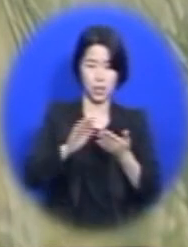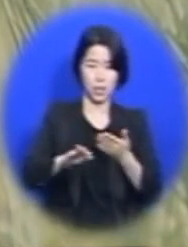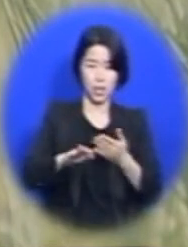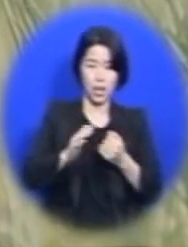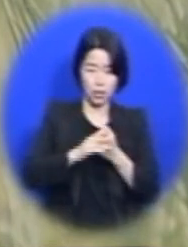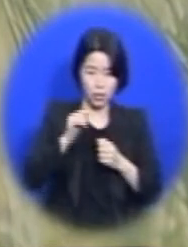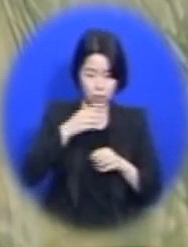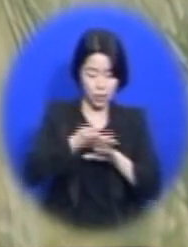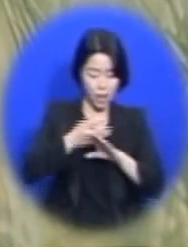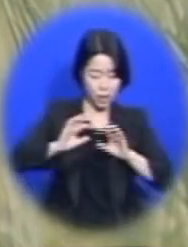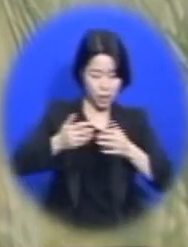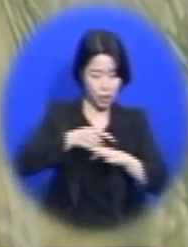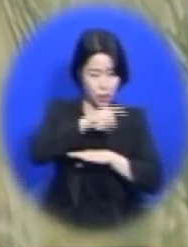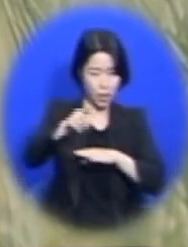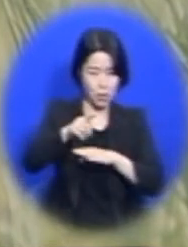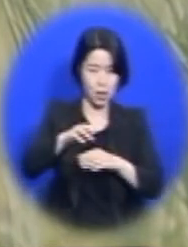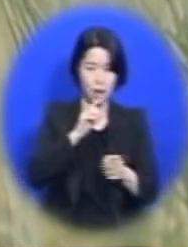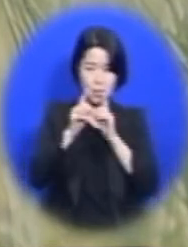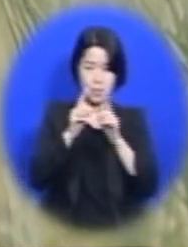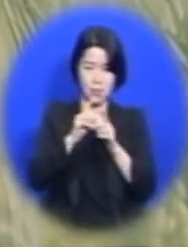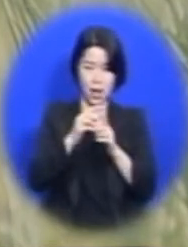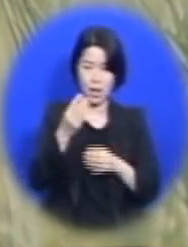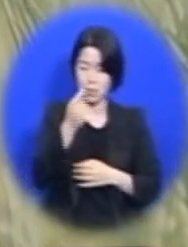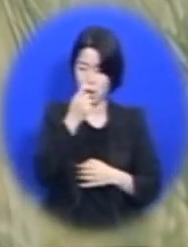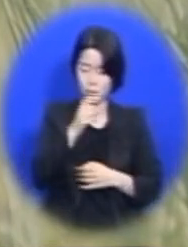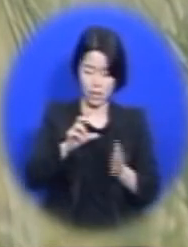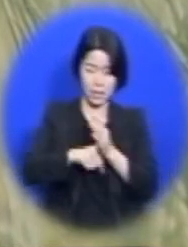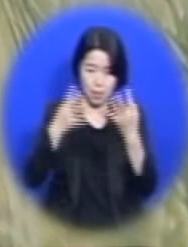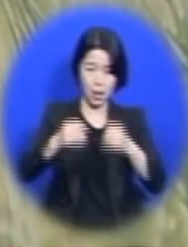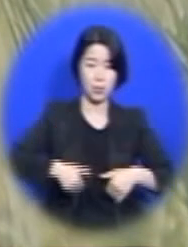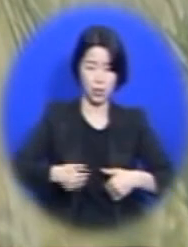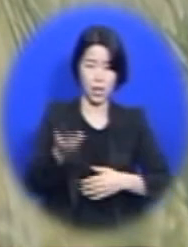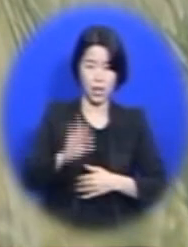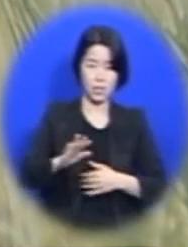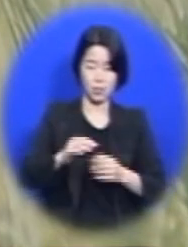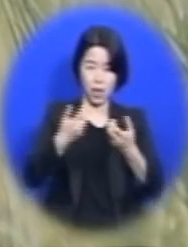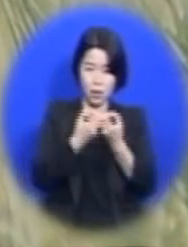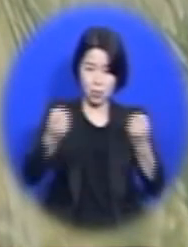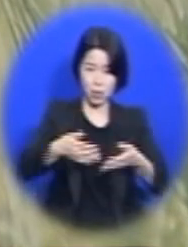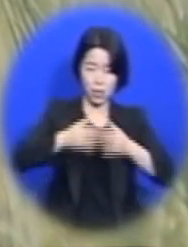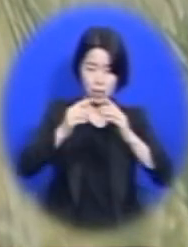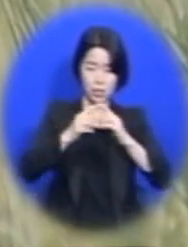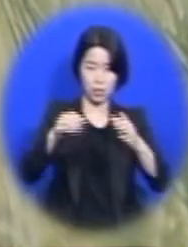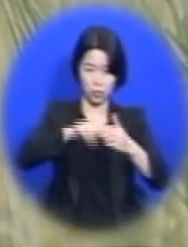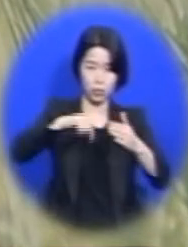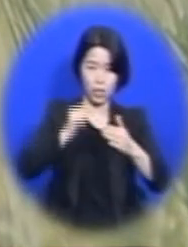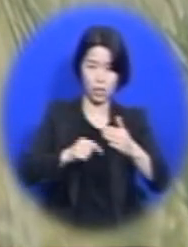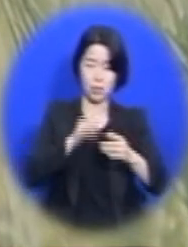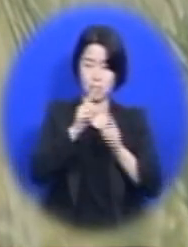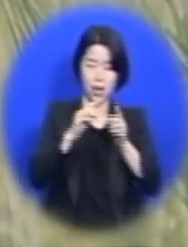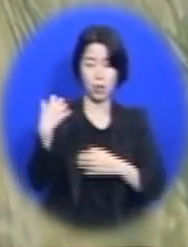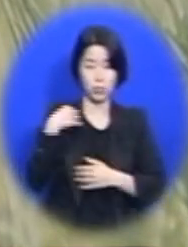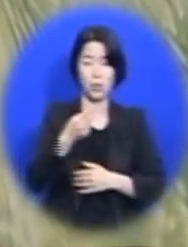외국으로 나가면 언어를 익힌데도 시간이 많이 걸리는데 불루개척은 국내이니 언어에 대한 부담도 없고